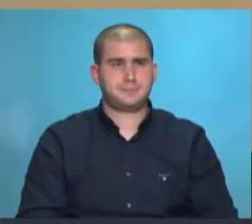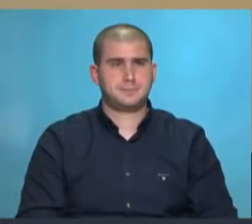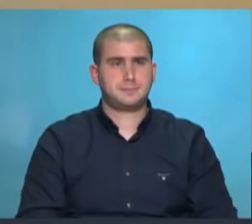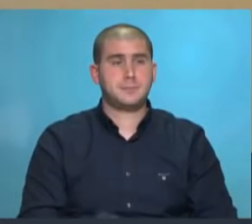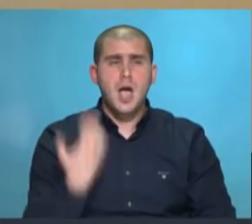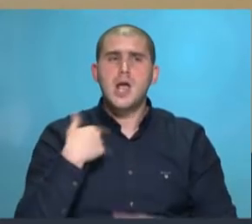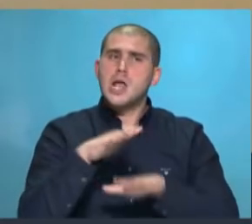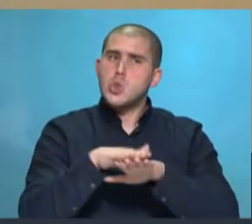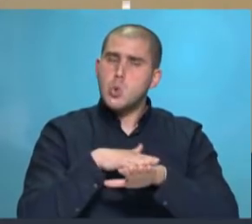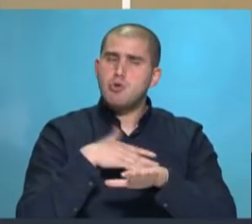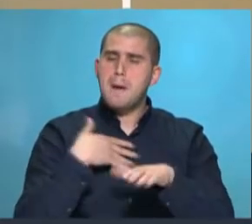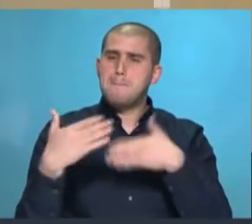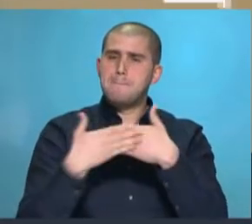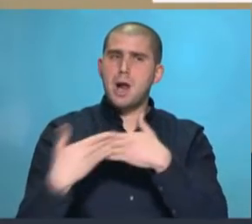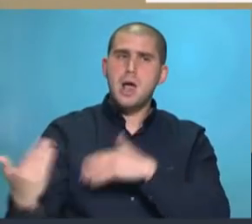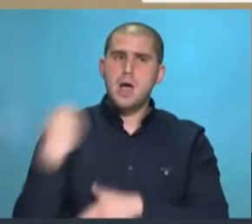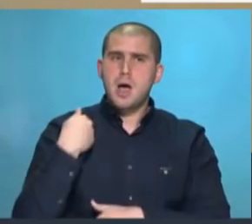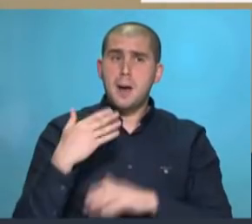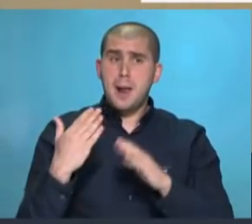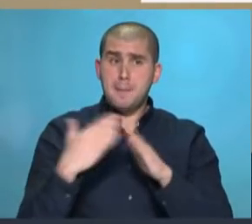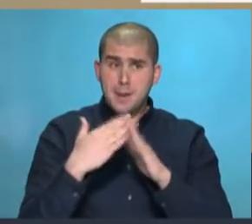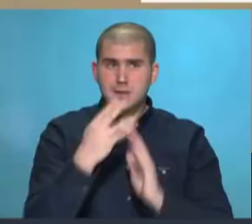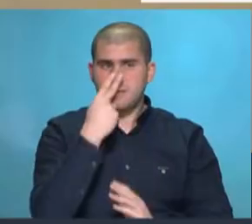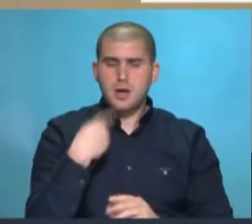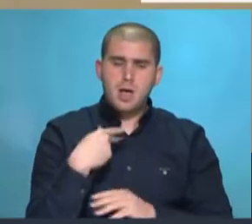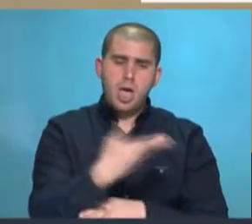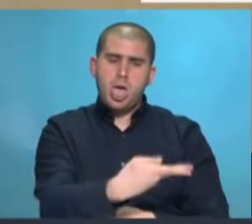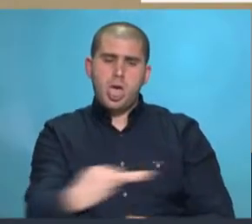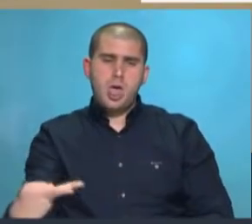ילד חושב שבעלי בא ורואה אותי כאן ובצפה מתה.